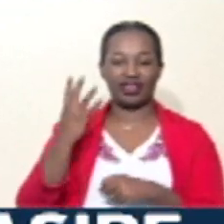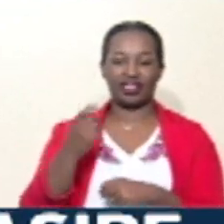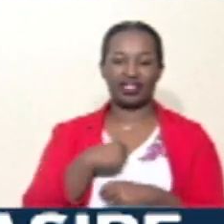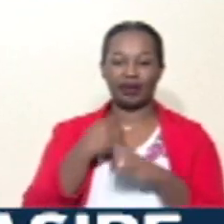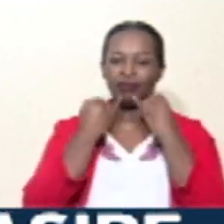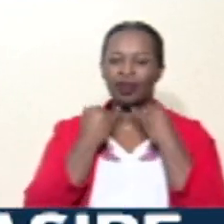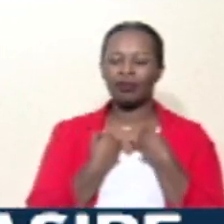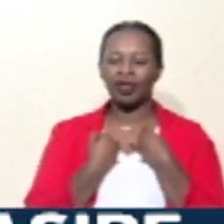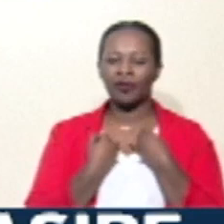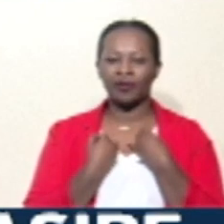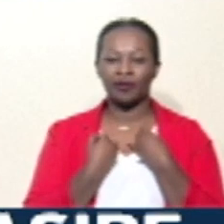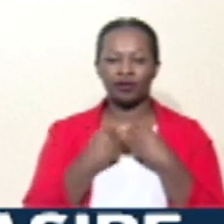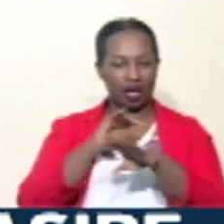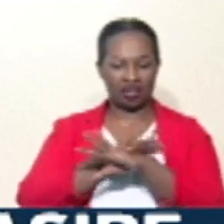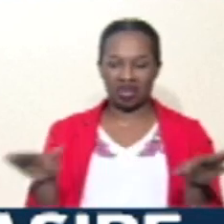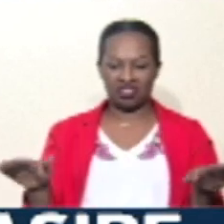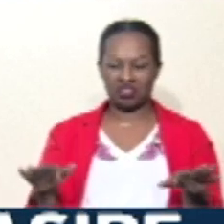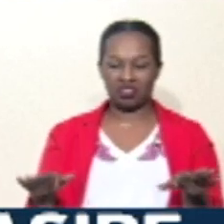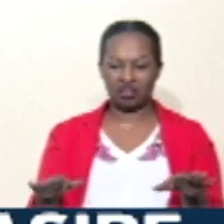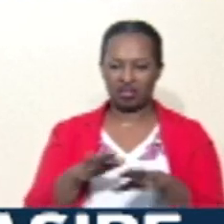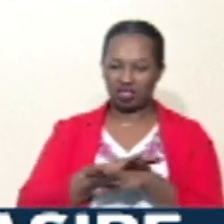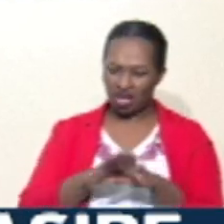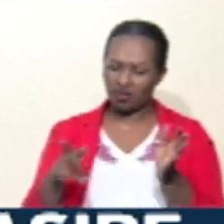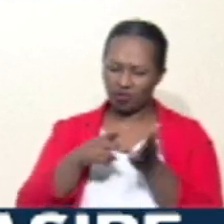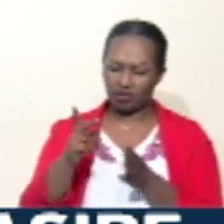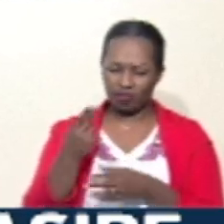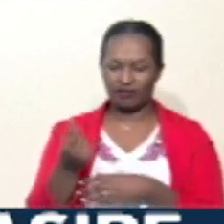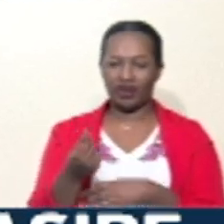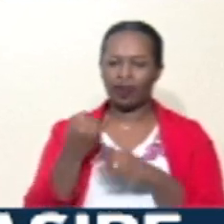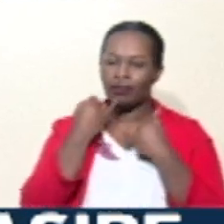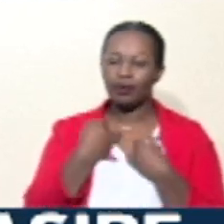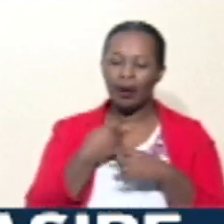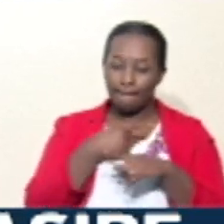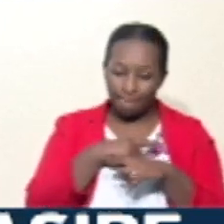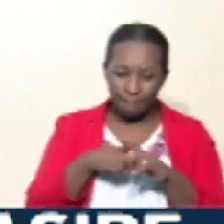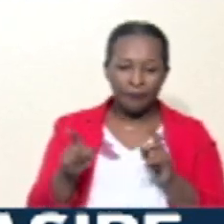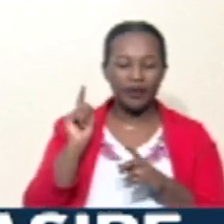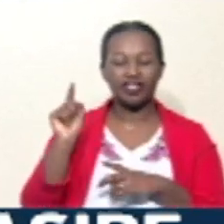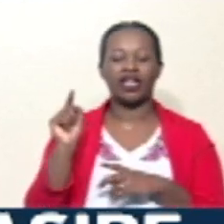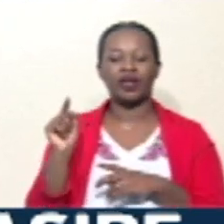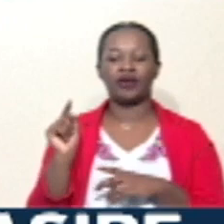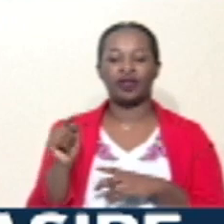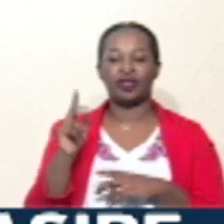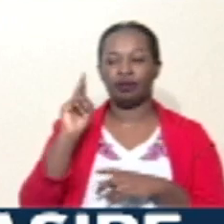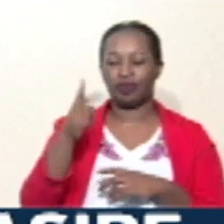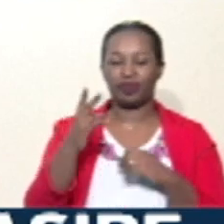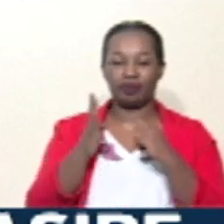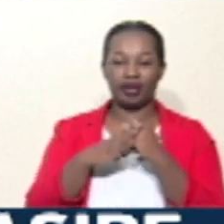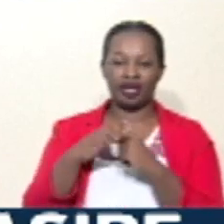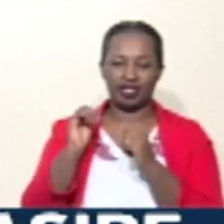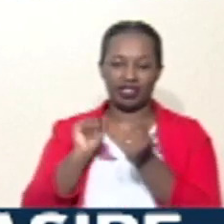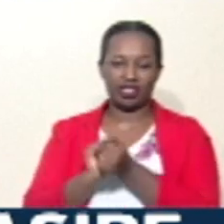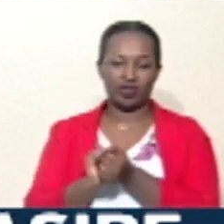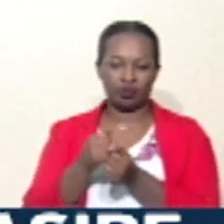barambwiye narayirangije. Ntangije no kwishyura amafaranga batubwiye agahubwa yo ngayo ibyo 2910